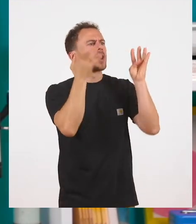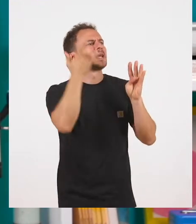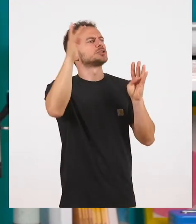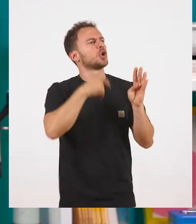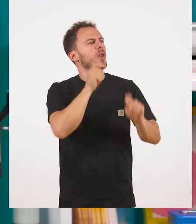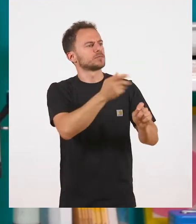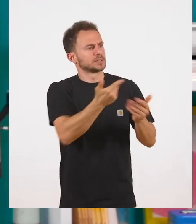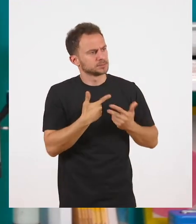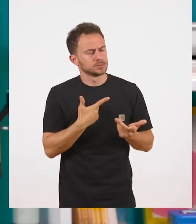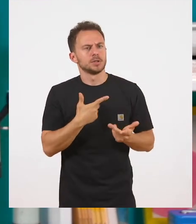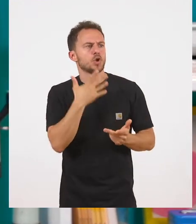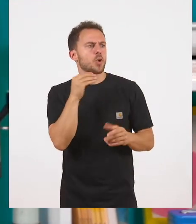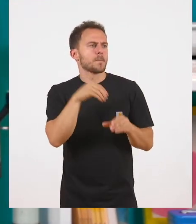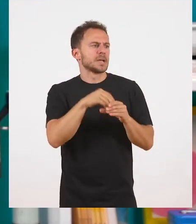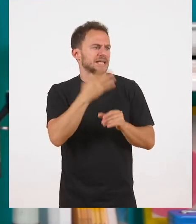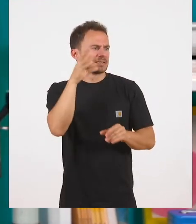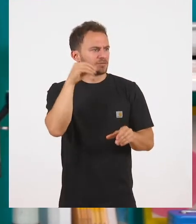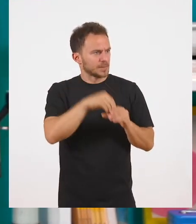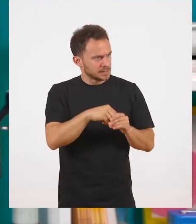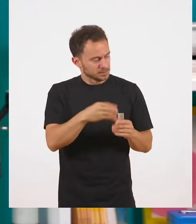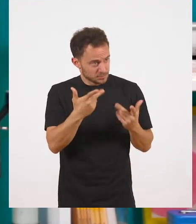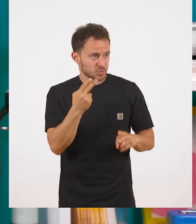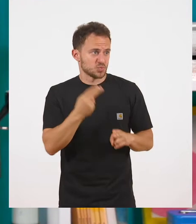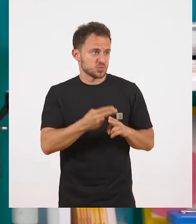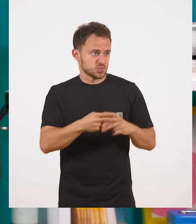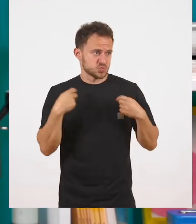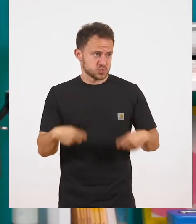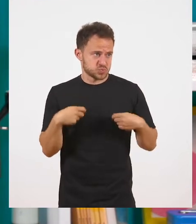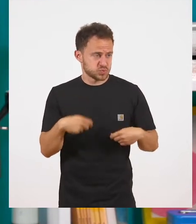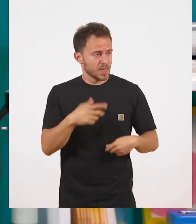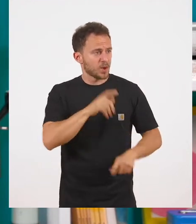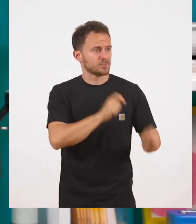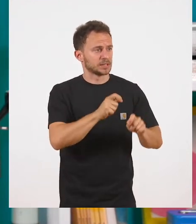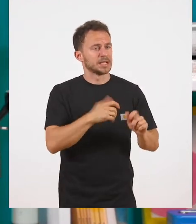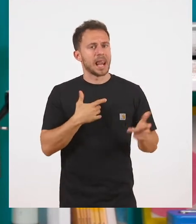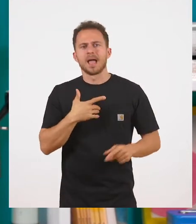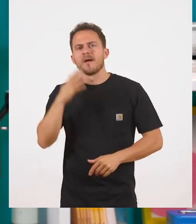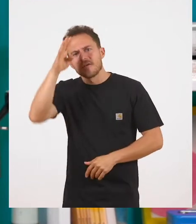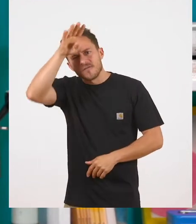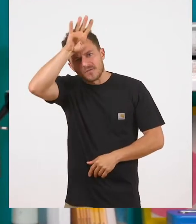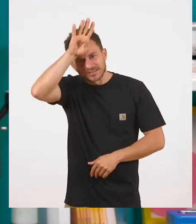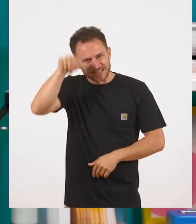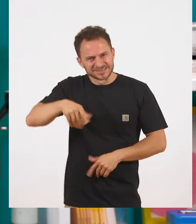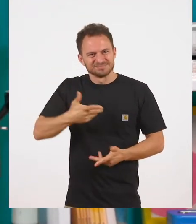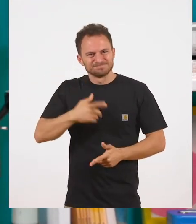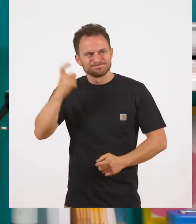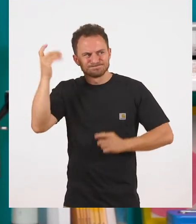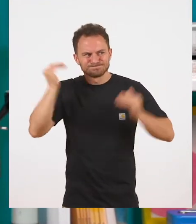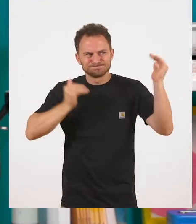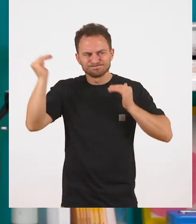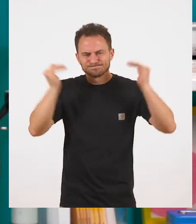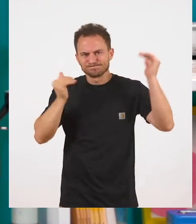θα τη χρησιμοποιήσεις για να φτιάξεις εσύ την κορώνα από χρυσό. Όμως είχε υποψίες, μόλις τη δημιούργησε την κορώνα και του την